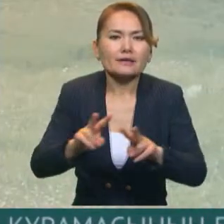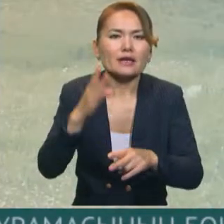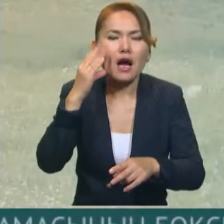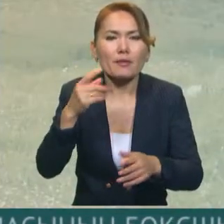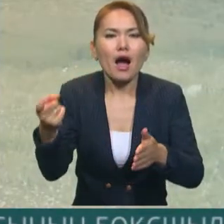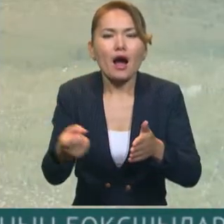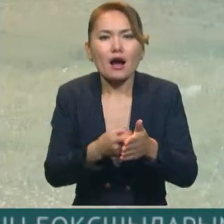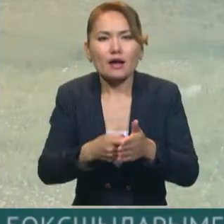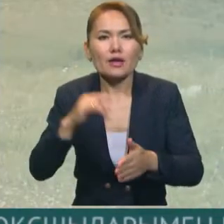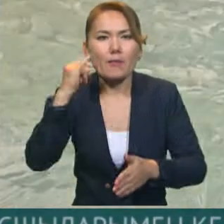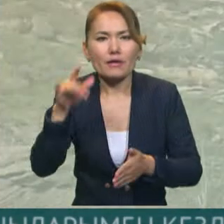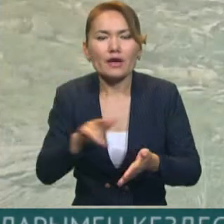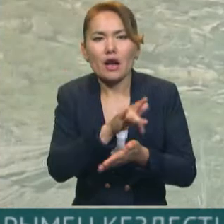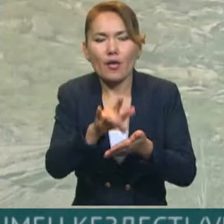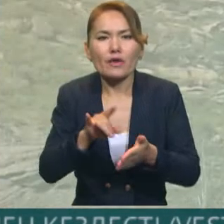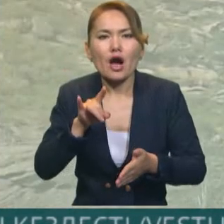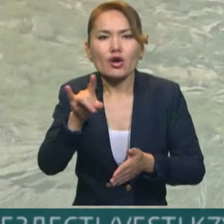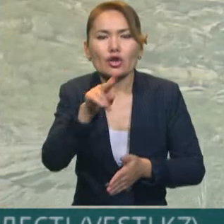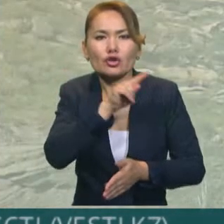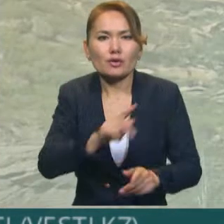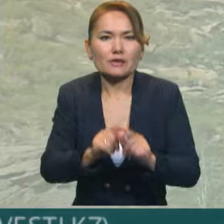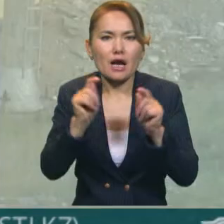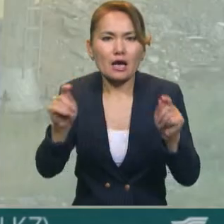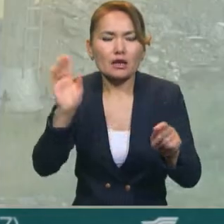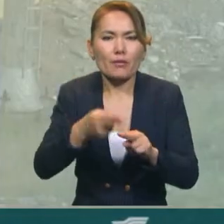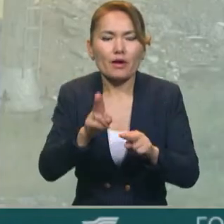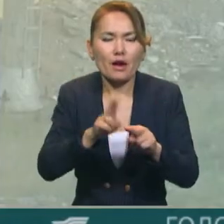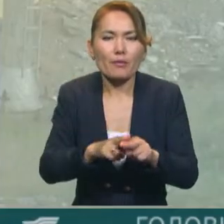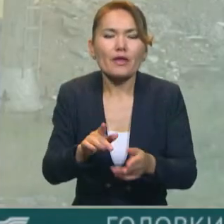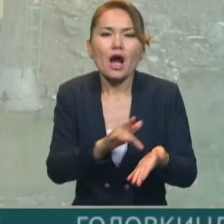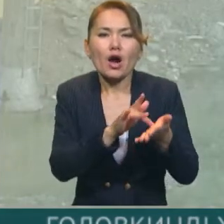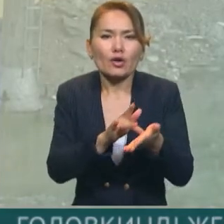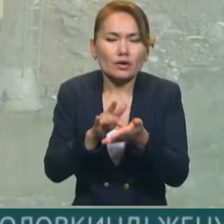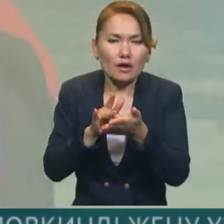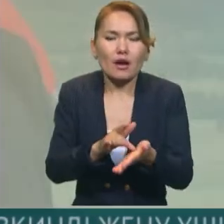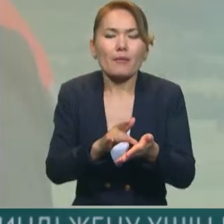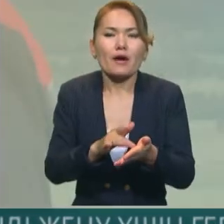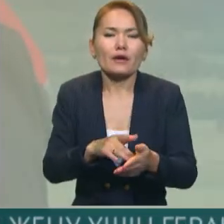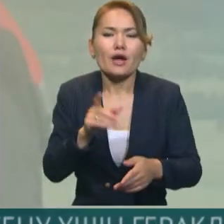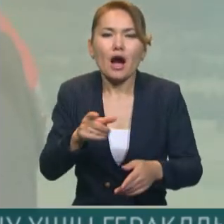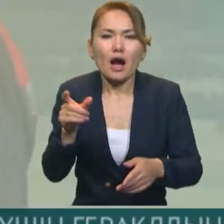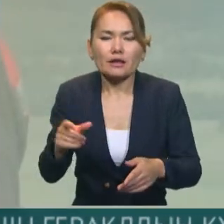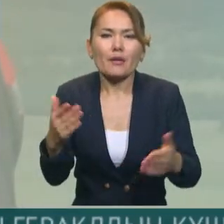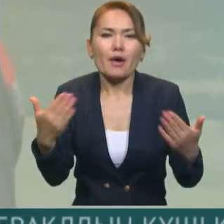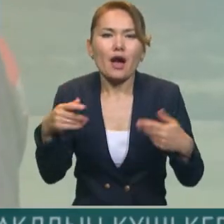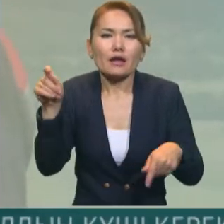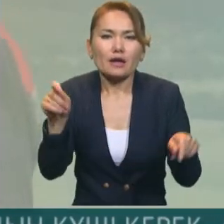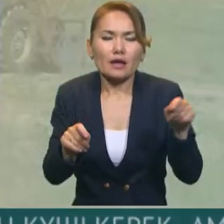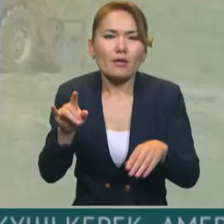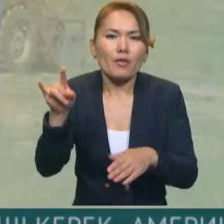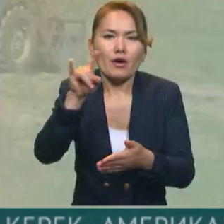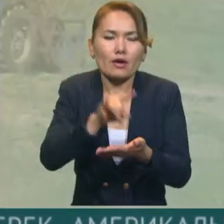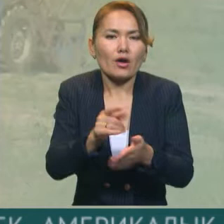Алматы, Қарағанды және Павлодар қалаларымен әуежол ашылады. Тынығушыларды өлкеге қыс мезгілінде тартуға Мырзашоқы таң-шаңғы